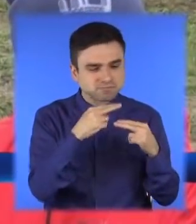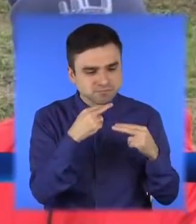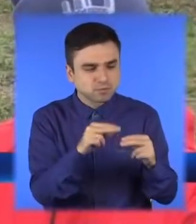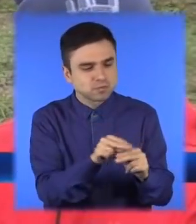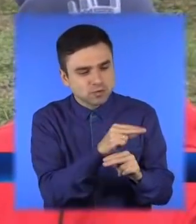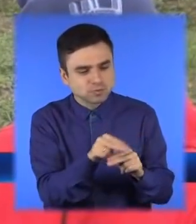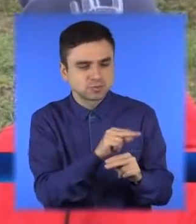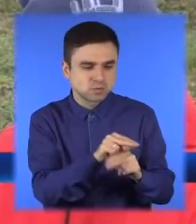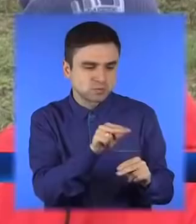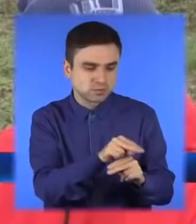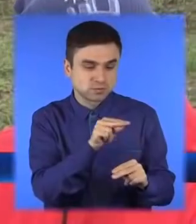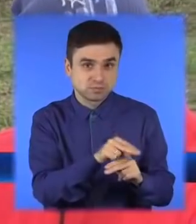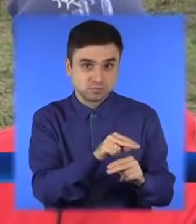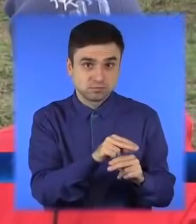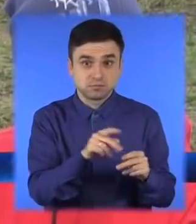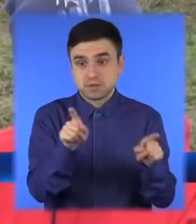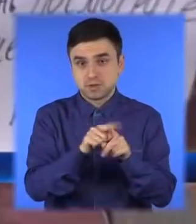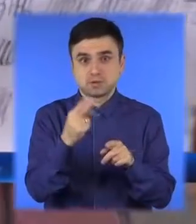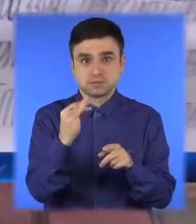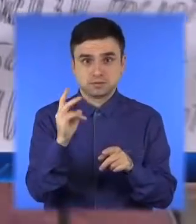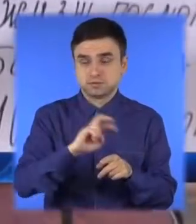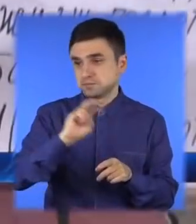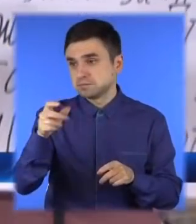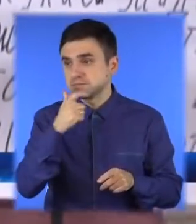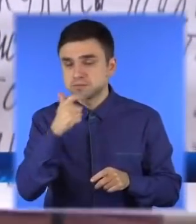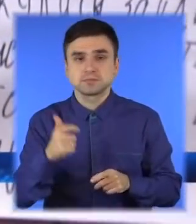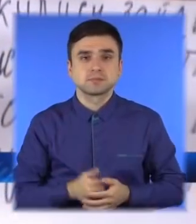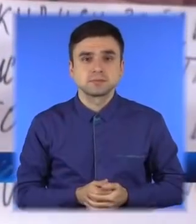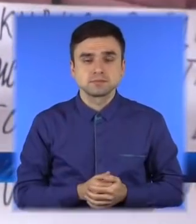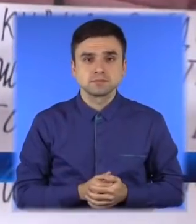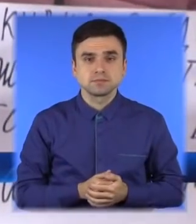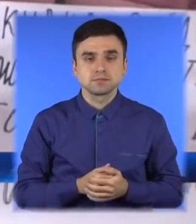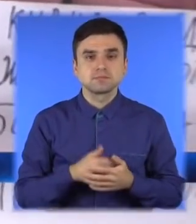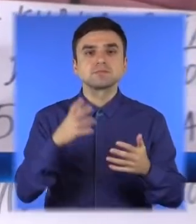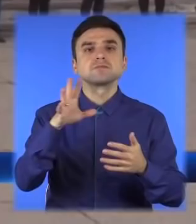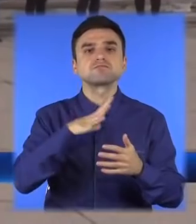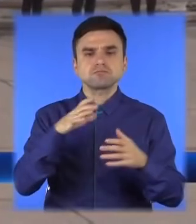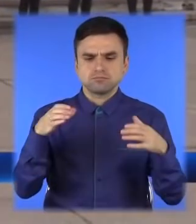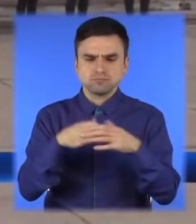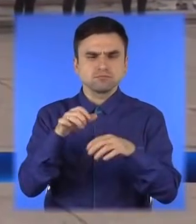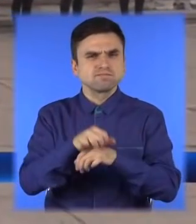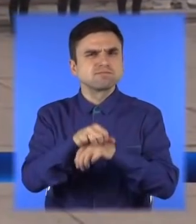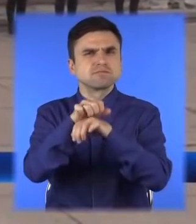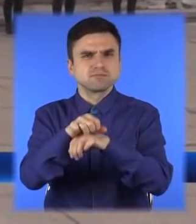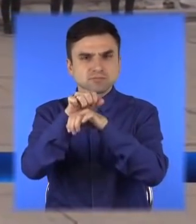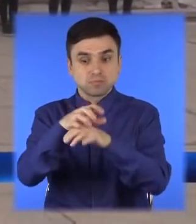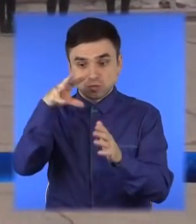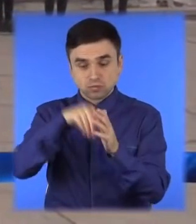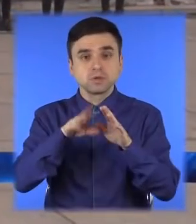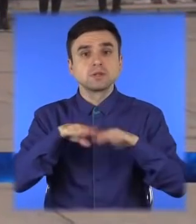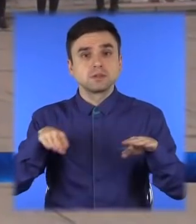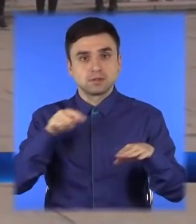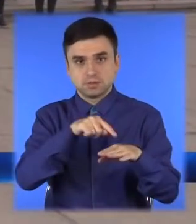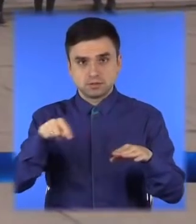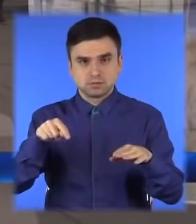до чого. Я думаю, що і ці звірі також можуть. До дорослих зоозахисників приєднались навіть діти. Активісти стали перед входом до цирку